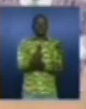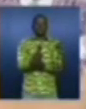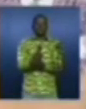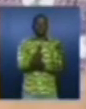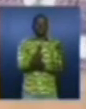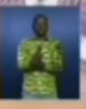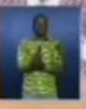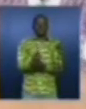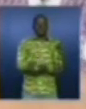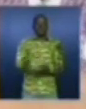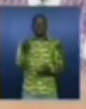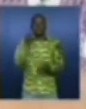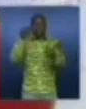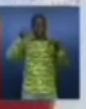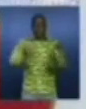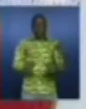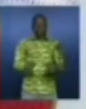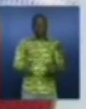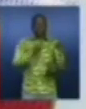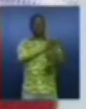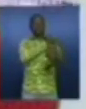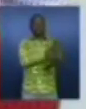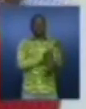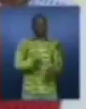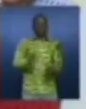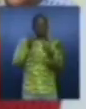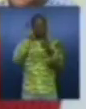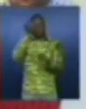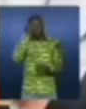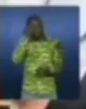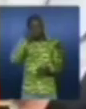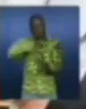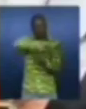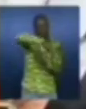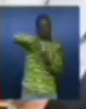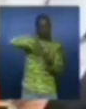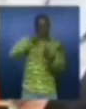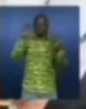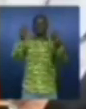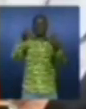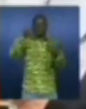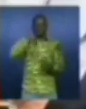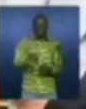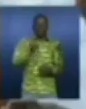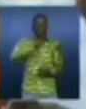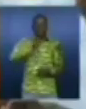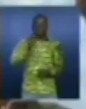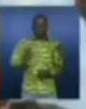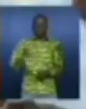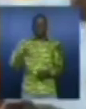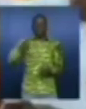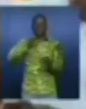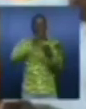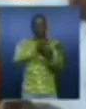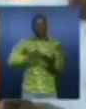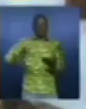Restauration de l'autorité de l'État et défis sécuritaires, c'est autour de cette thématique que le MPP, le parti au pouvoir,